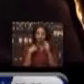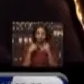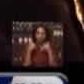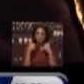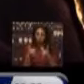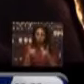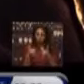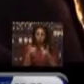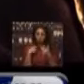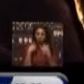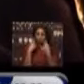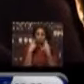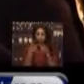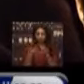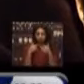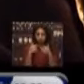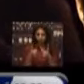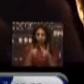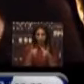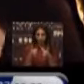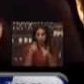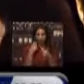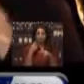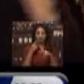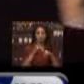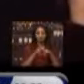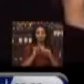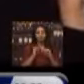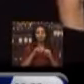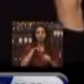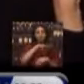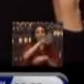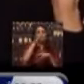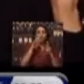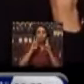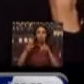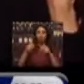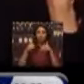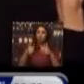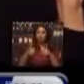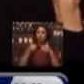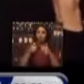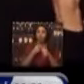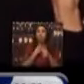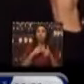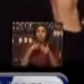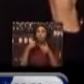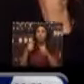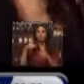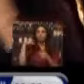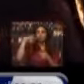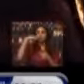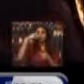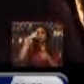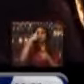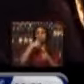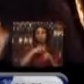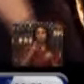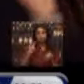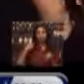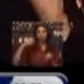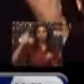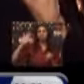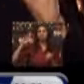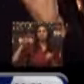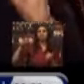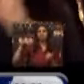وإعجابي بيه كان عن طريق إعجاب العالم بيه أكثر من أي حاجة يعني. كنت